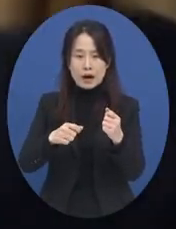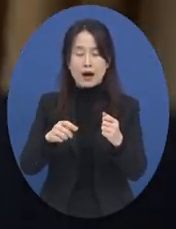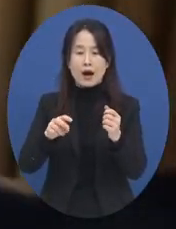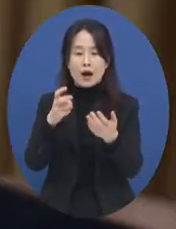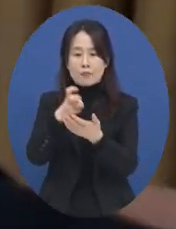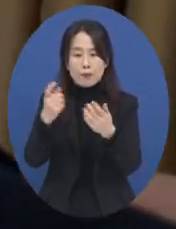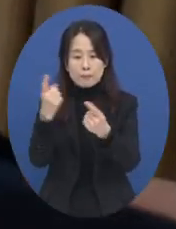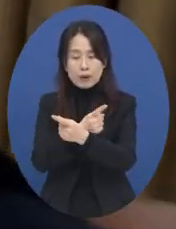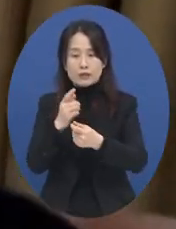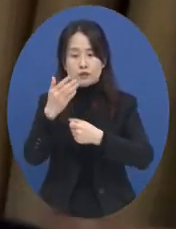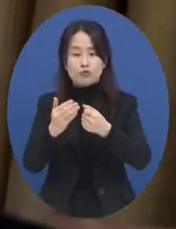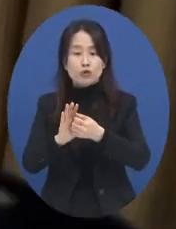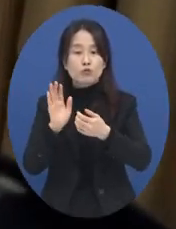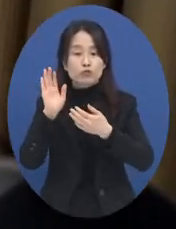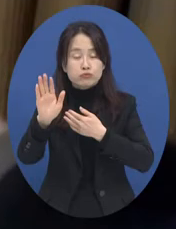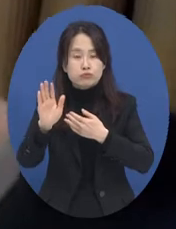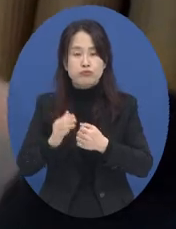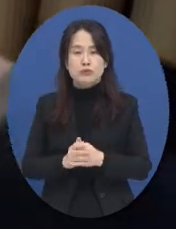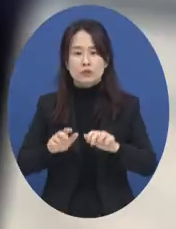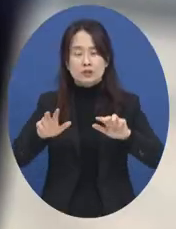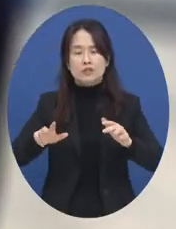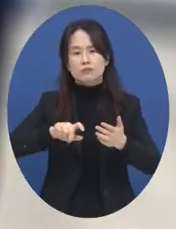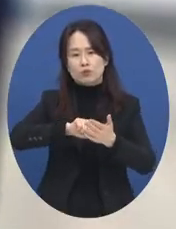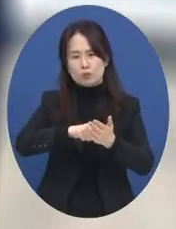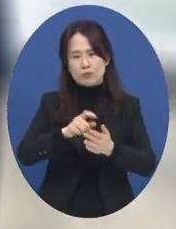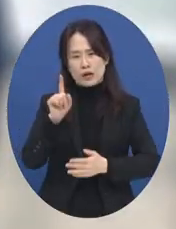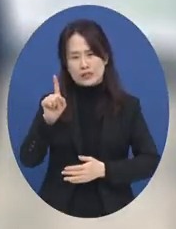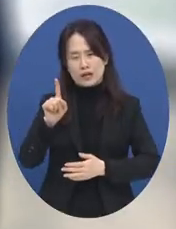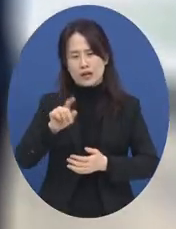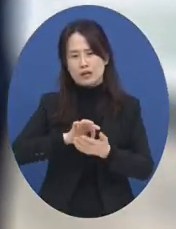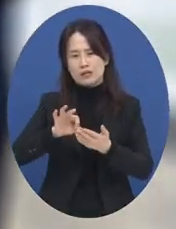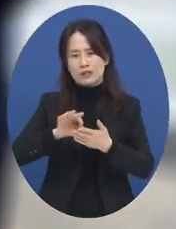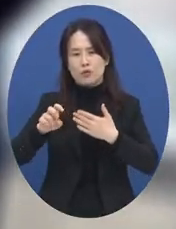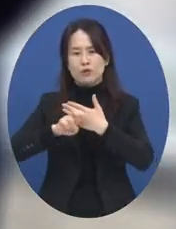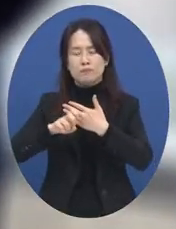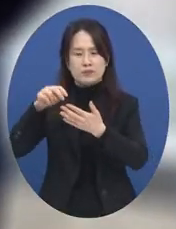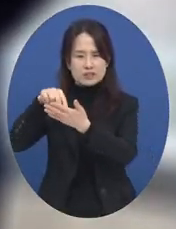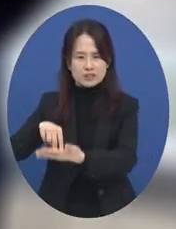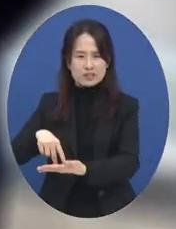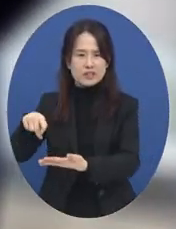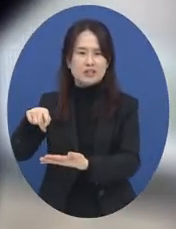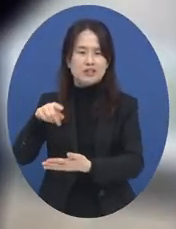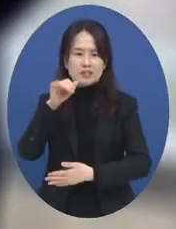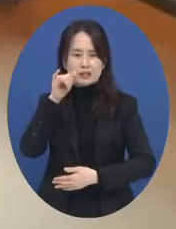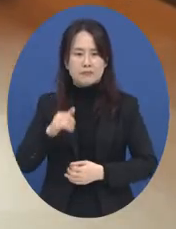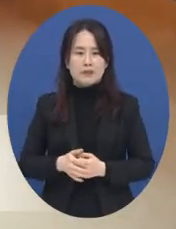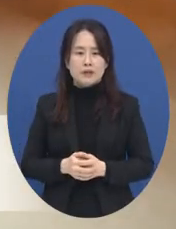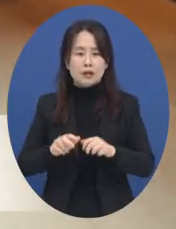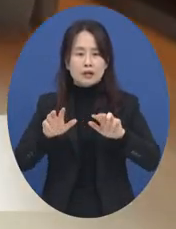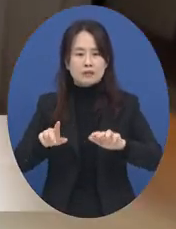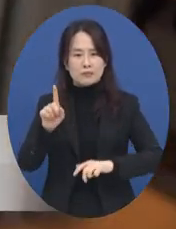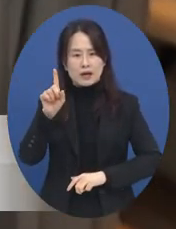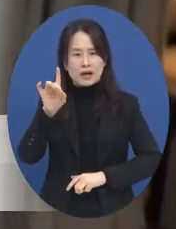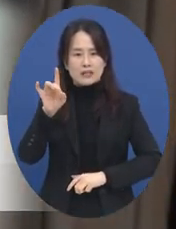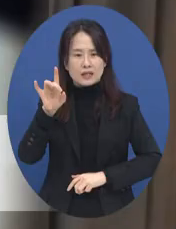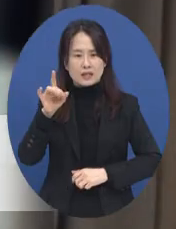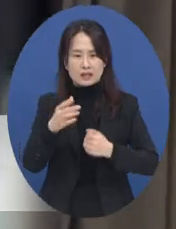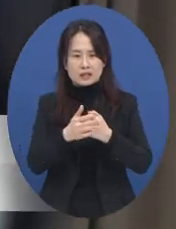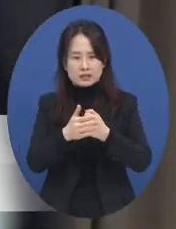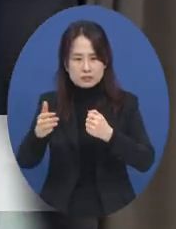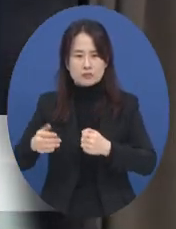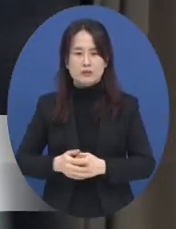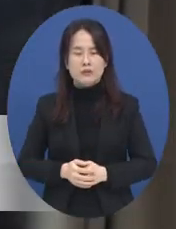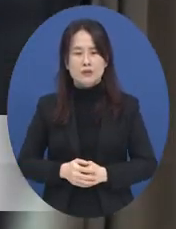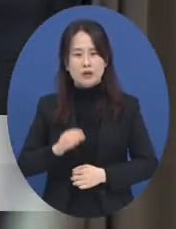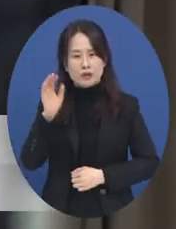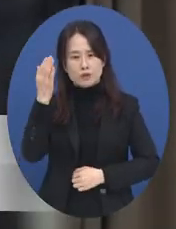기준이 바뀐 지 9년이나 지났지만 볼트 1개로 여전히 간이 왕관기가 버티고 있습니다. 이게 지금 이게